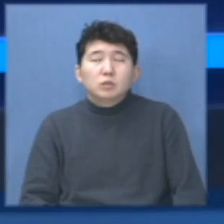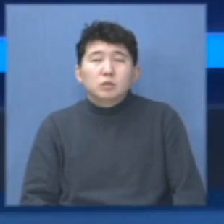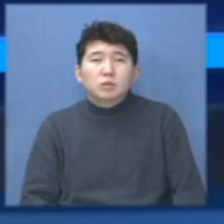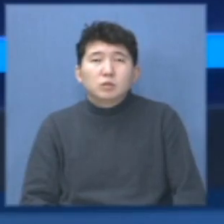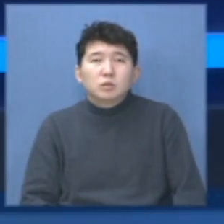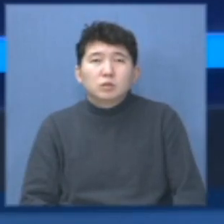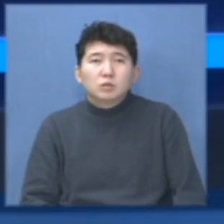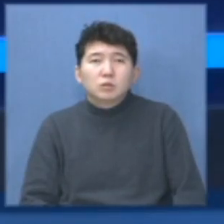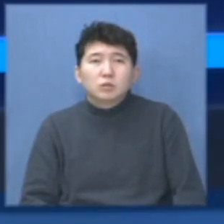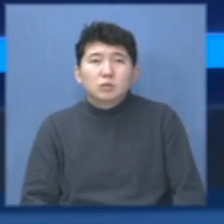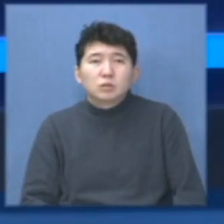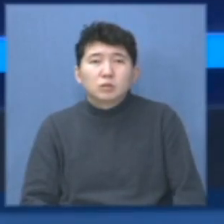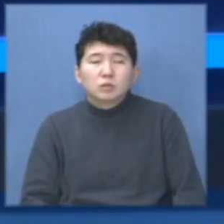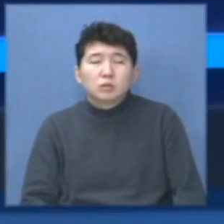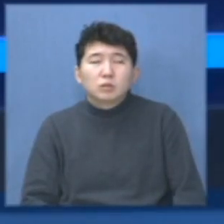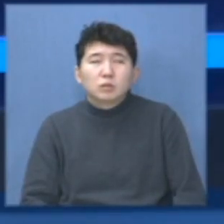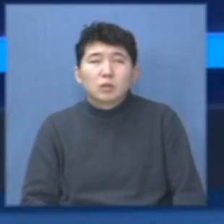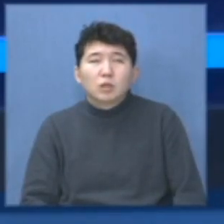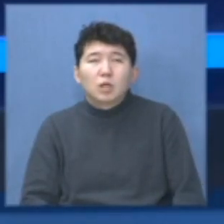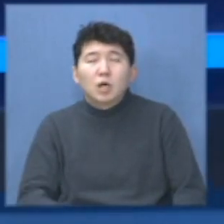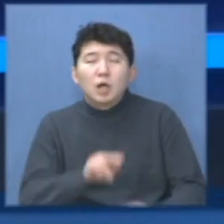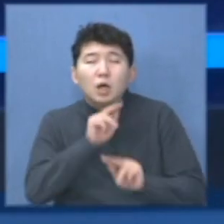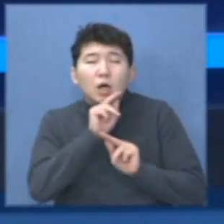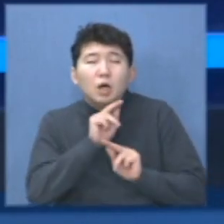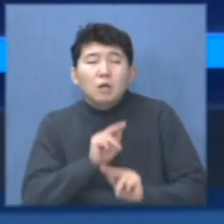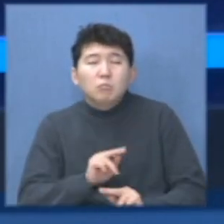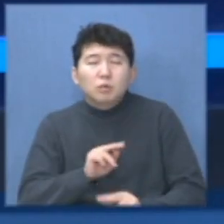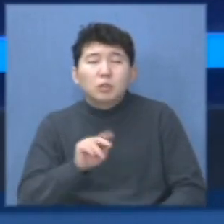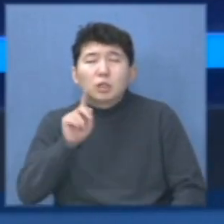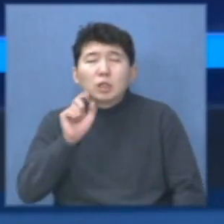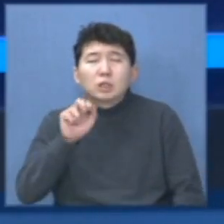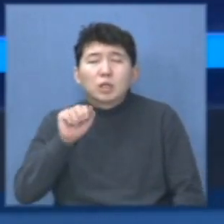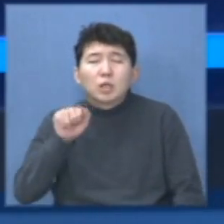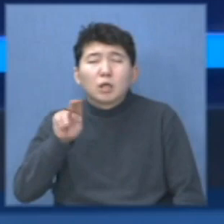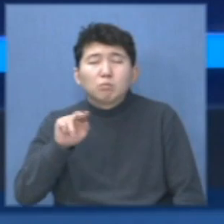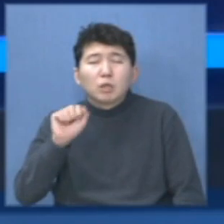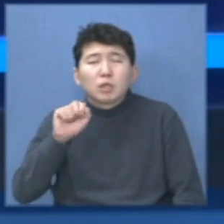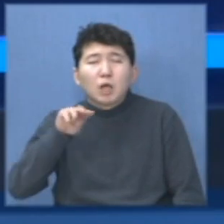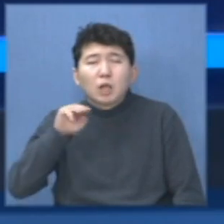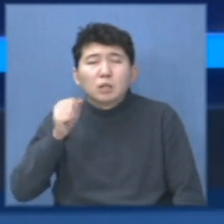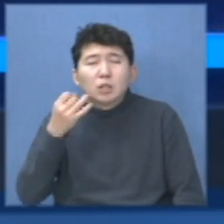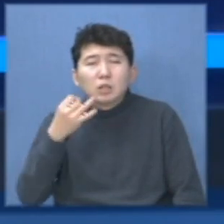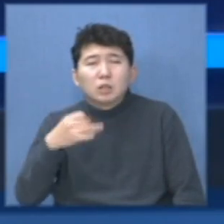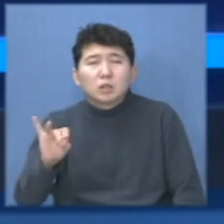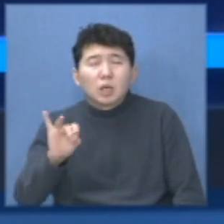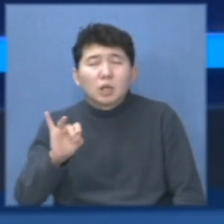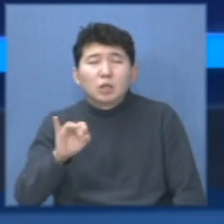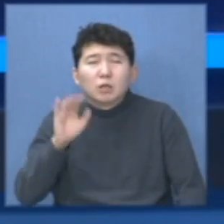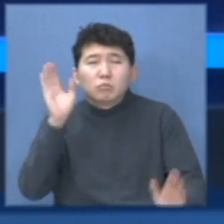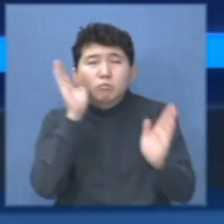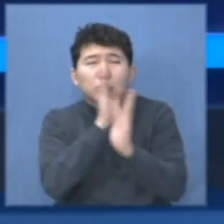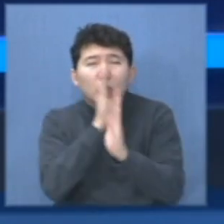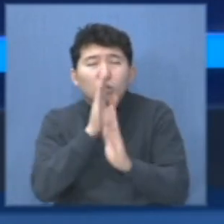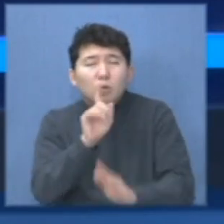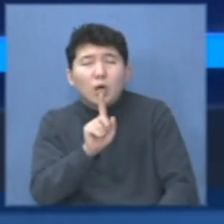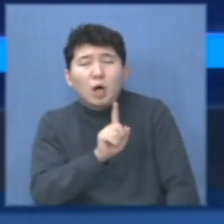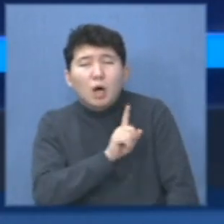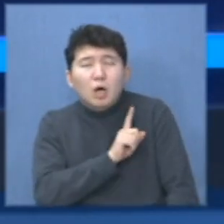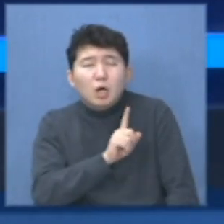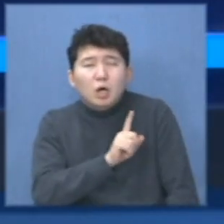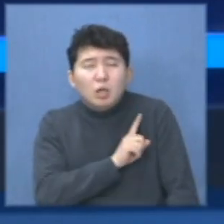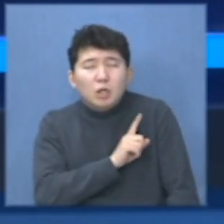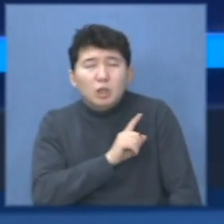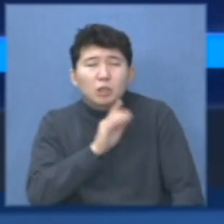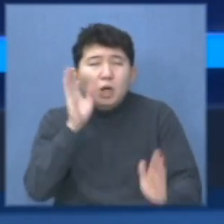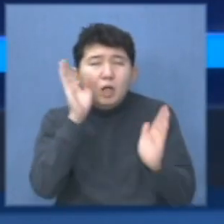Сотрудники Западно-Алтайского государственного заповедника провели координационный совет по подготовке и проведению природоохранной экологической